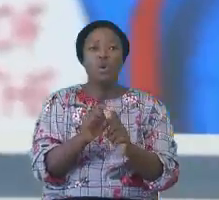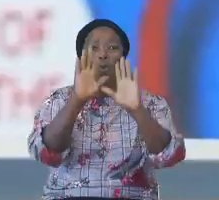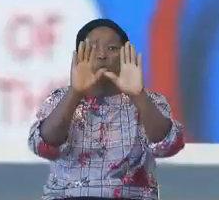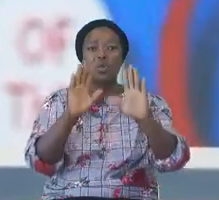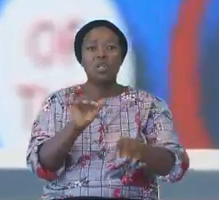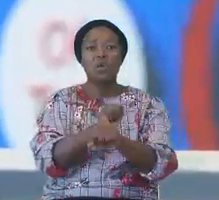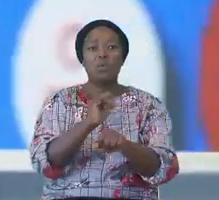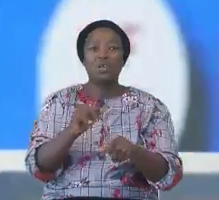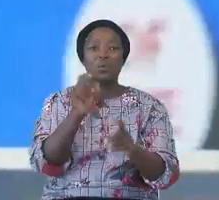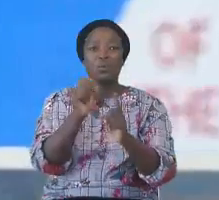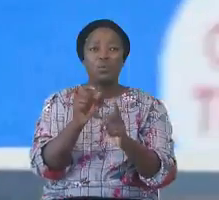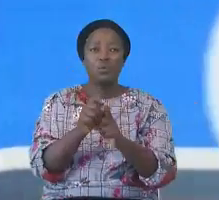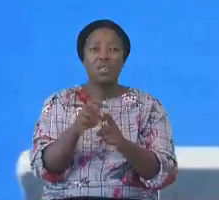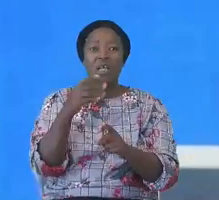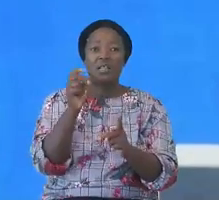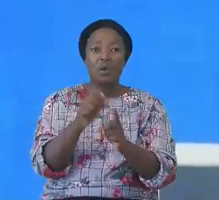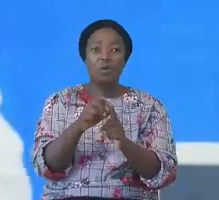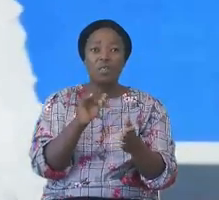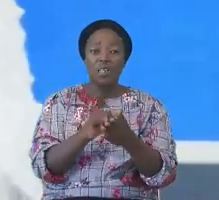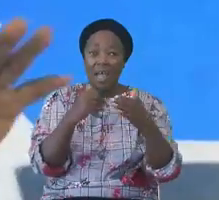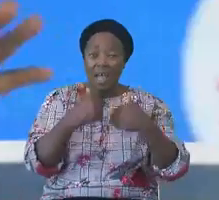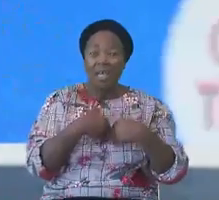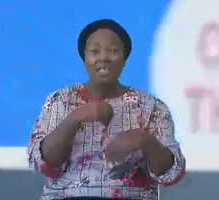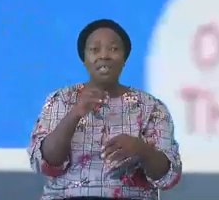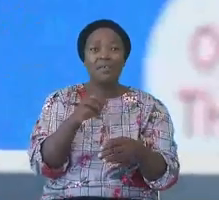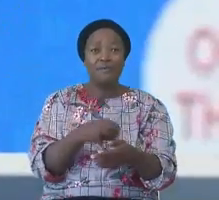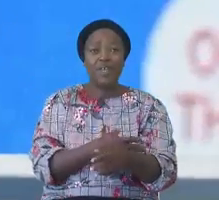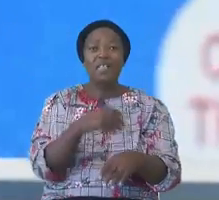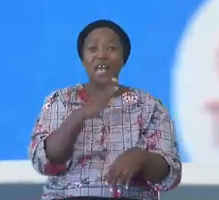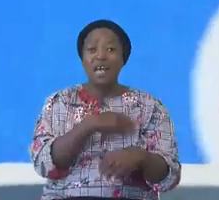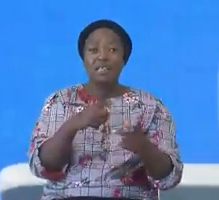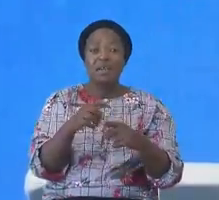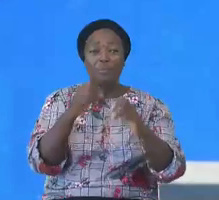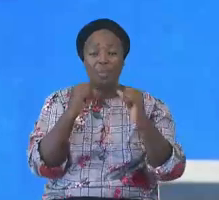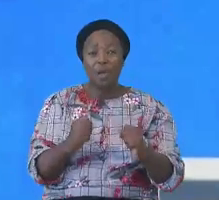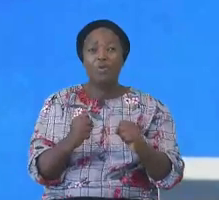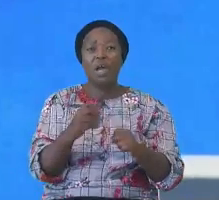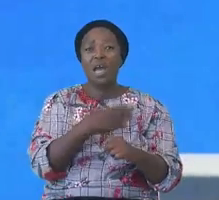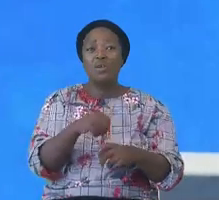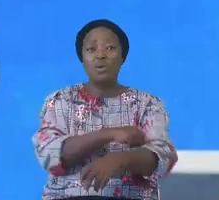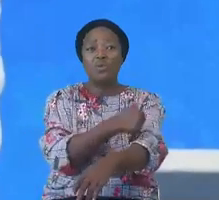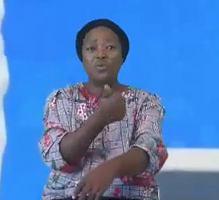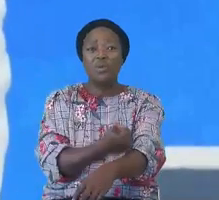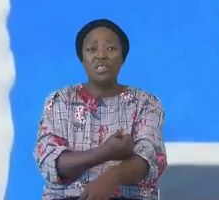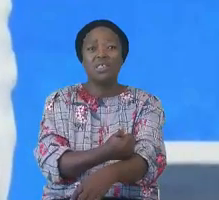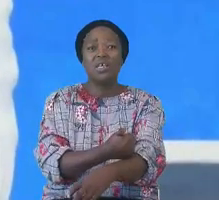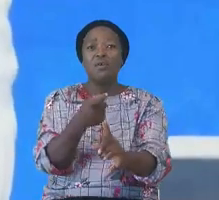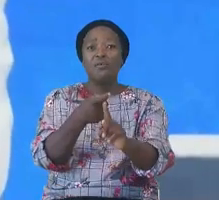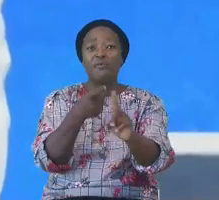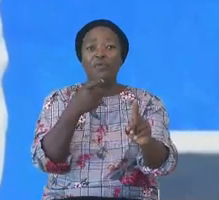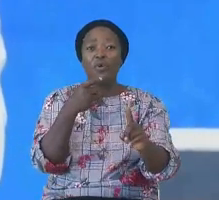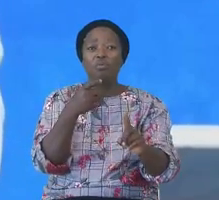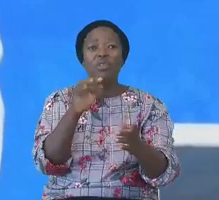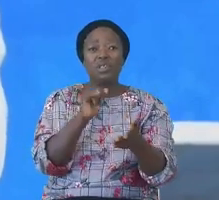a fait certaines déclarations, des paroles puissantes, des paroles miraculeuses, des paroles qui ont